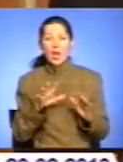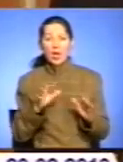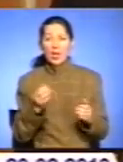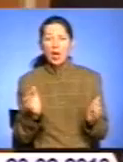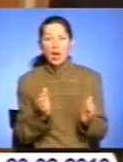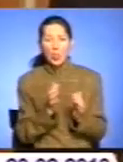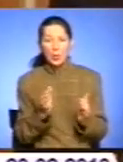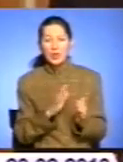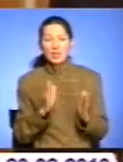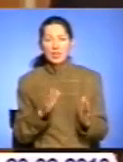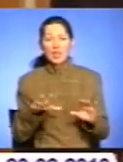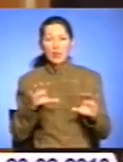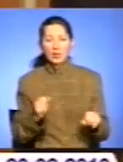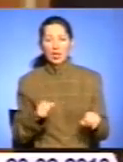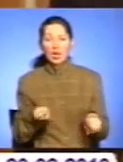стандартів нашої держави.